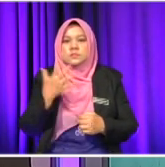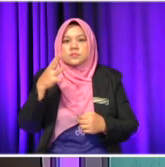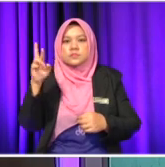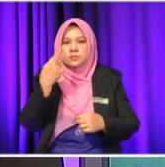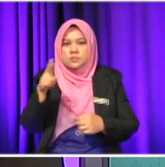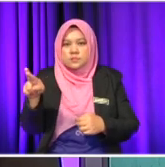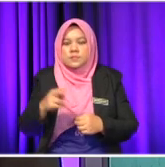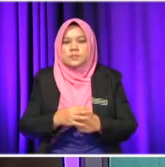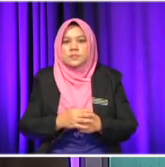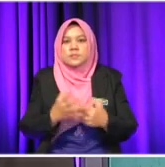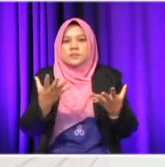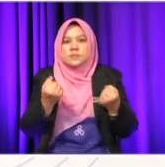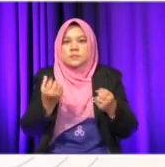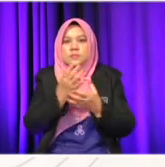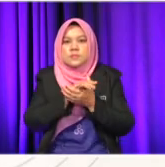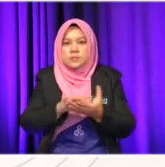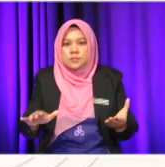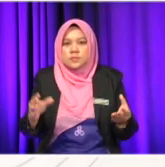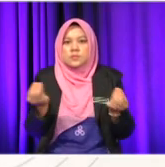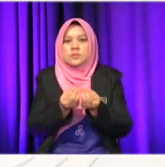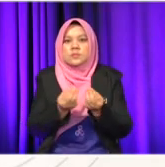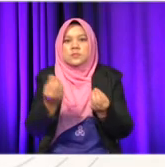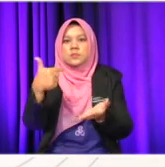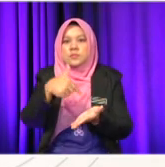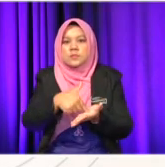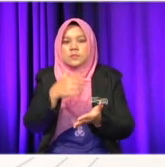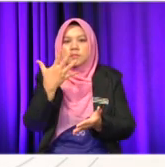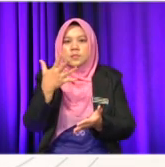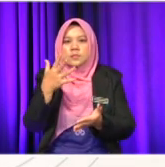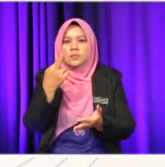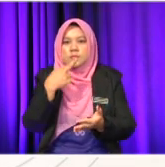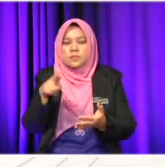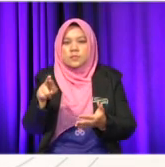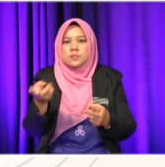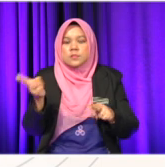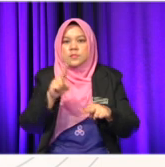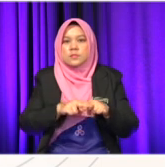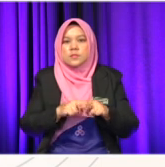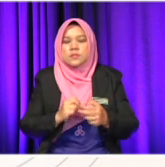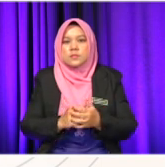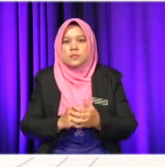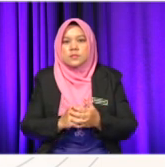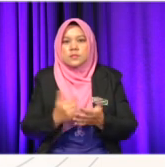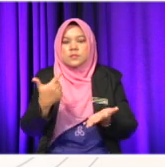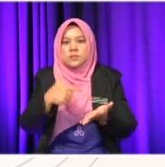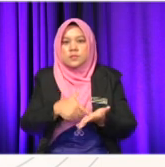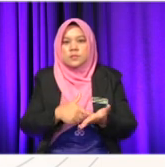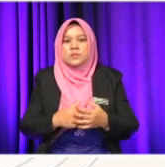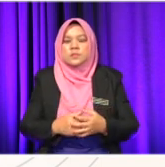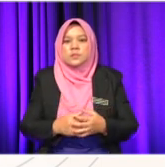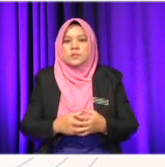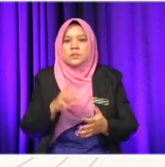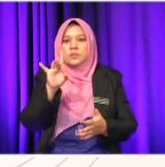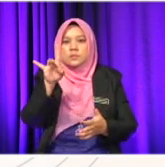enak selamat jumlahkan lagi sekali 15.000 tambah dengan 3000 dapat 18.000 dapat